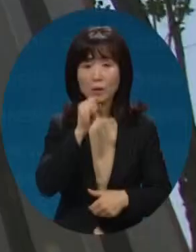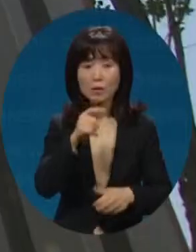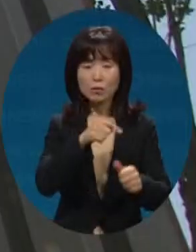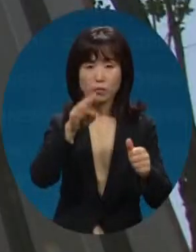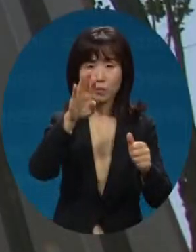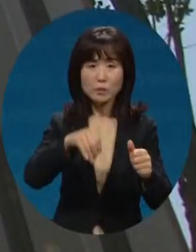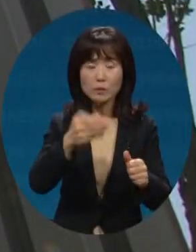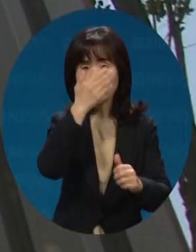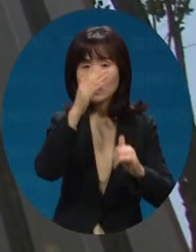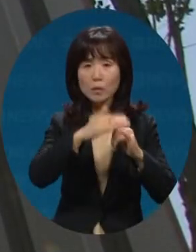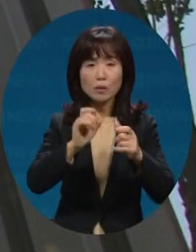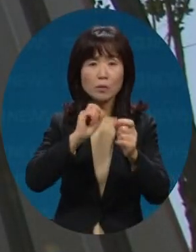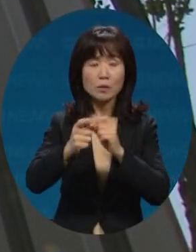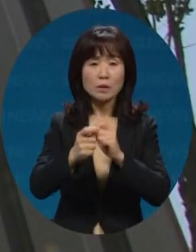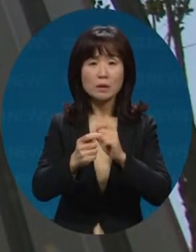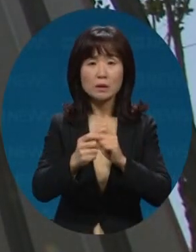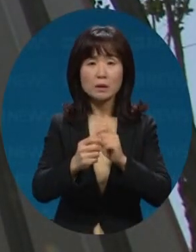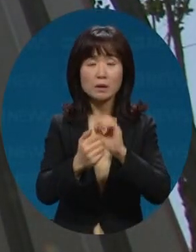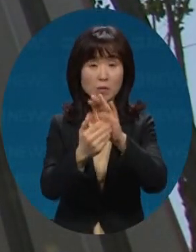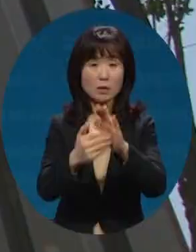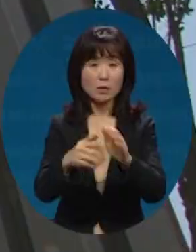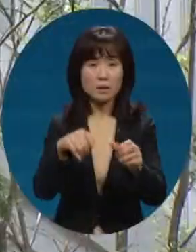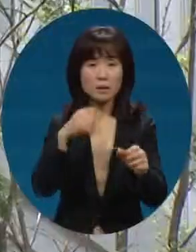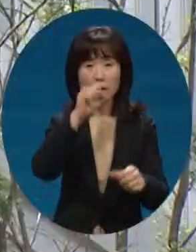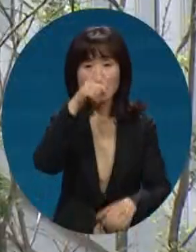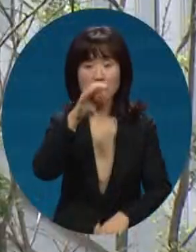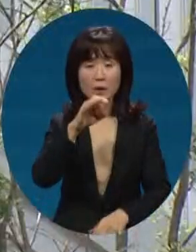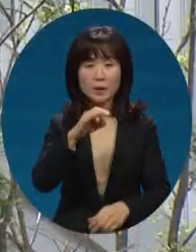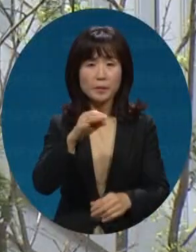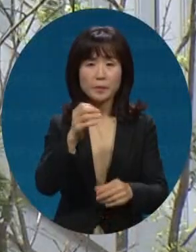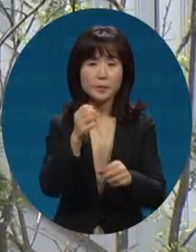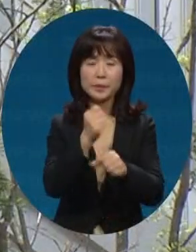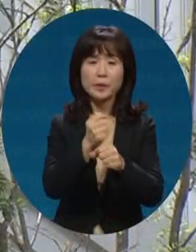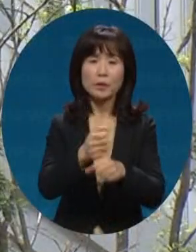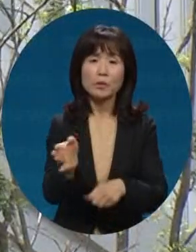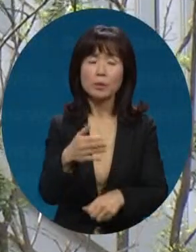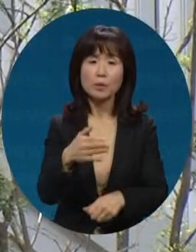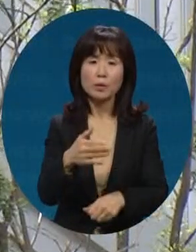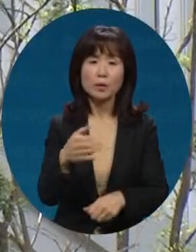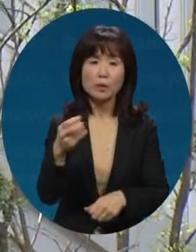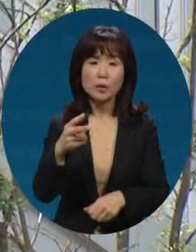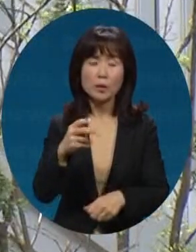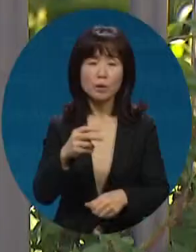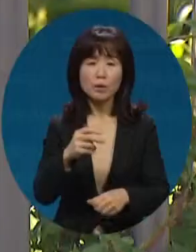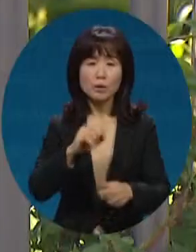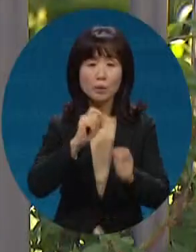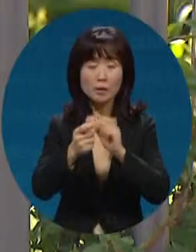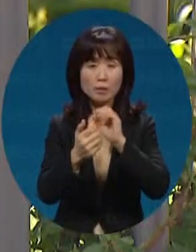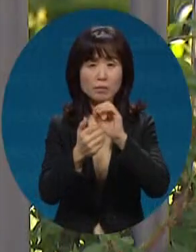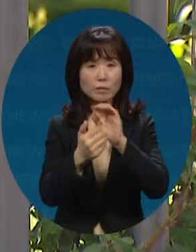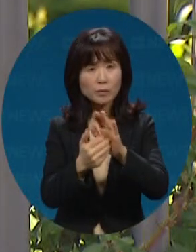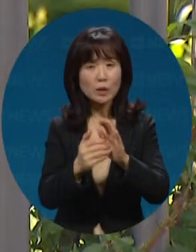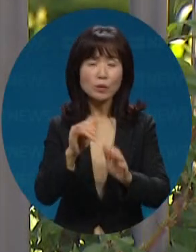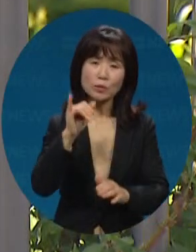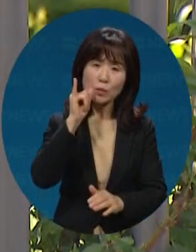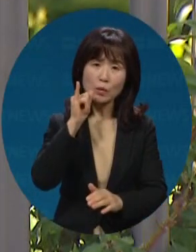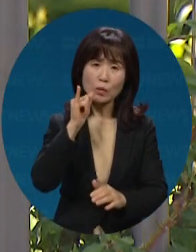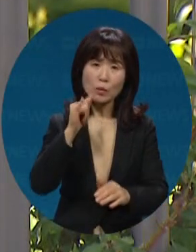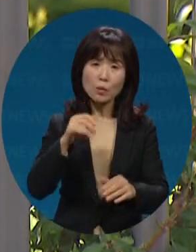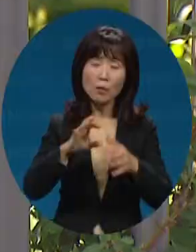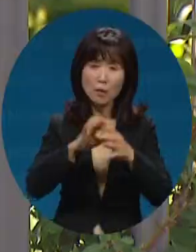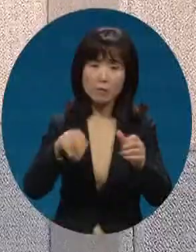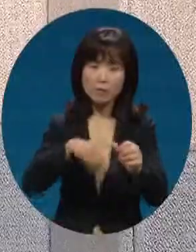예방을 위한 예산을 별도로 편성하지 않았고 교부 차원의 청소년 온라인 도박 및 중독 관련 조사 역시 한 차례도 이뤄지지